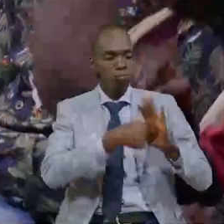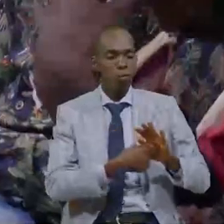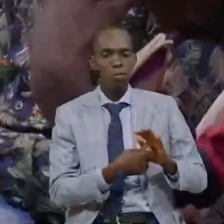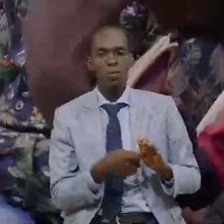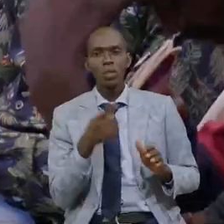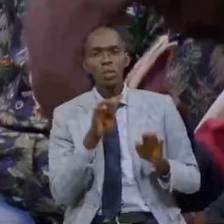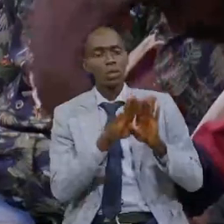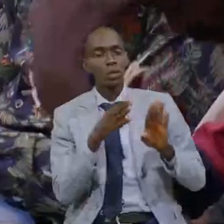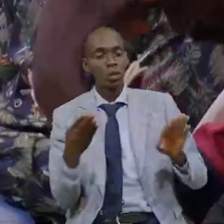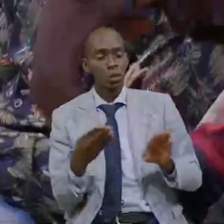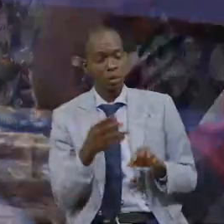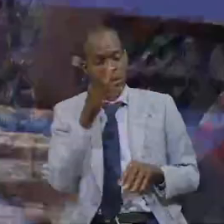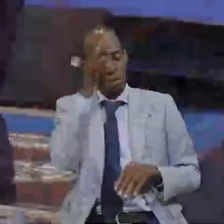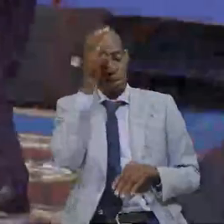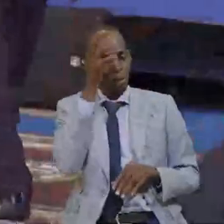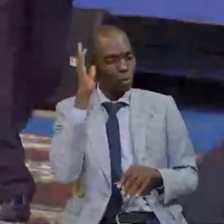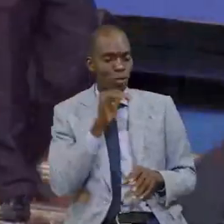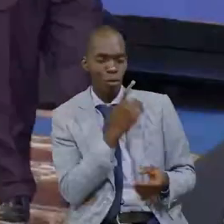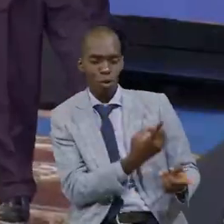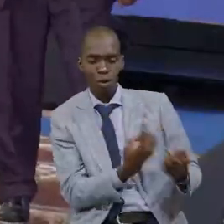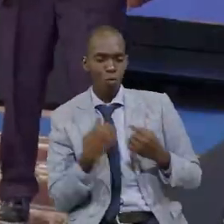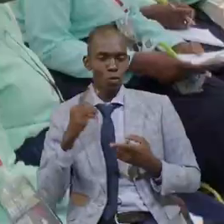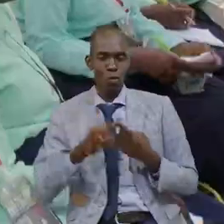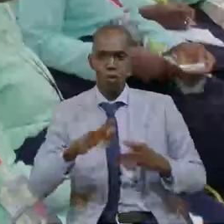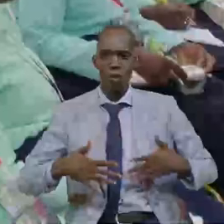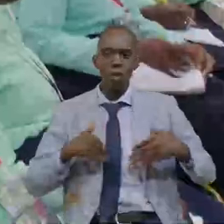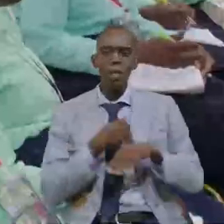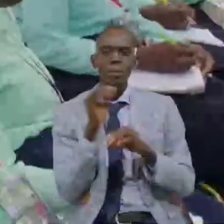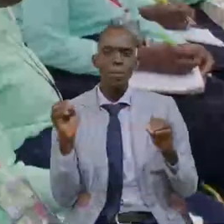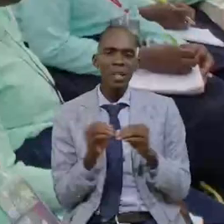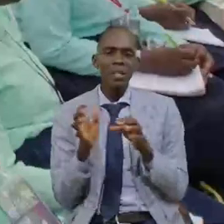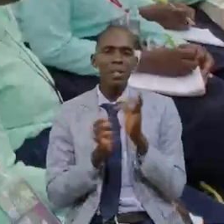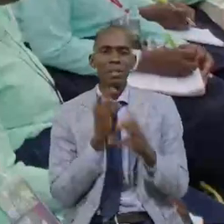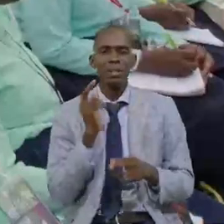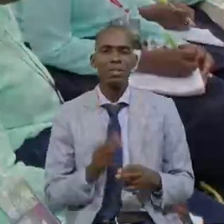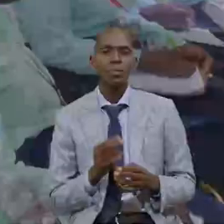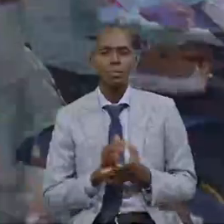la porte. Il ne pourra plus venir dans ta vie.